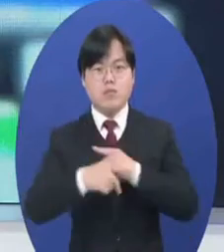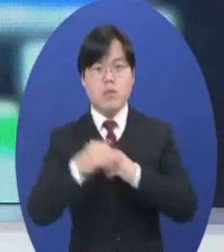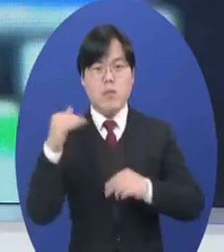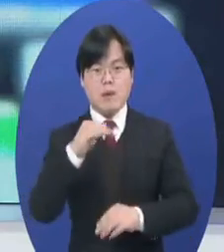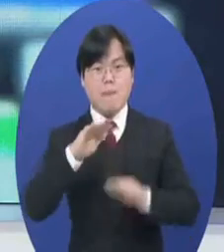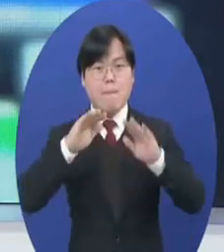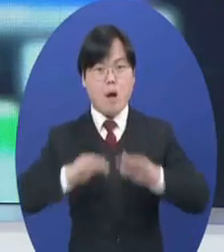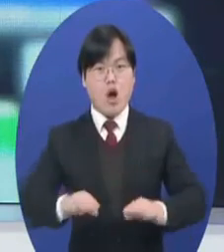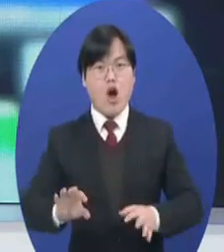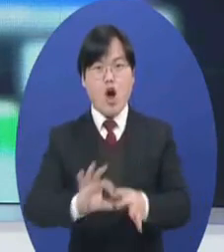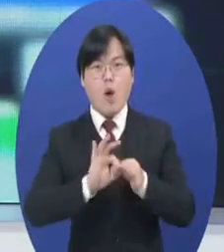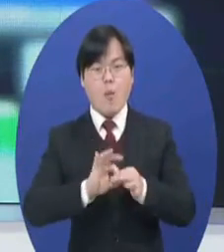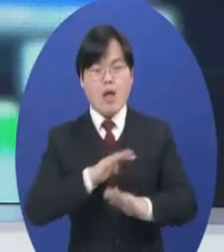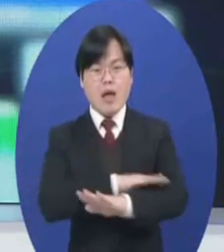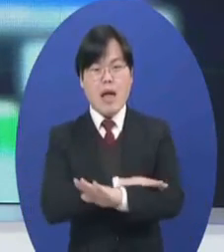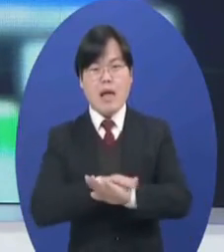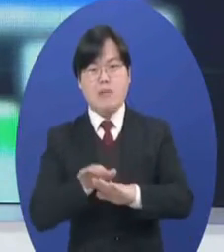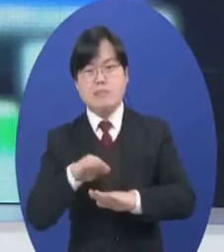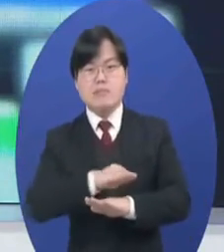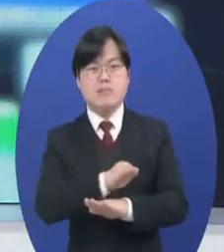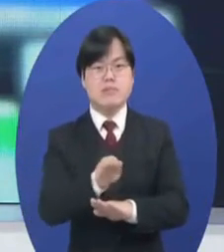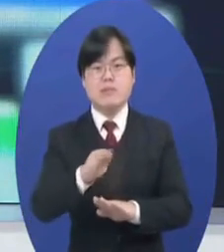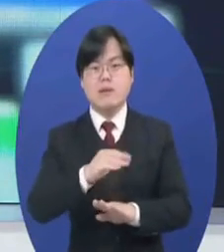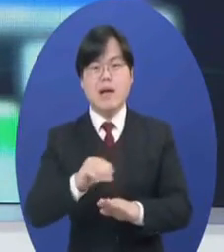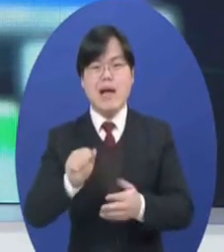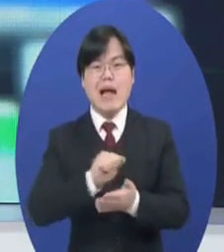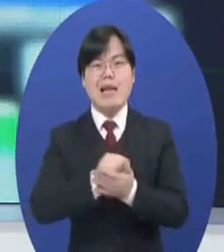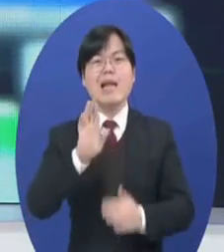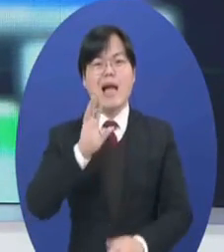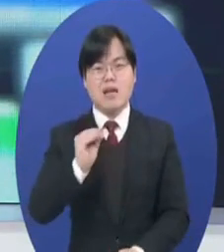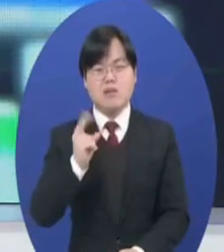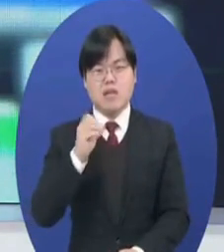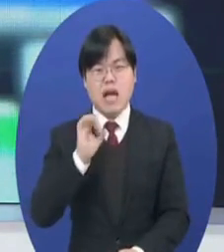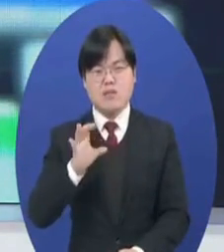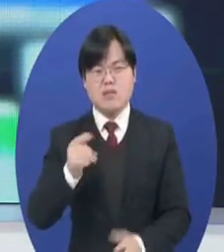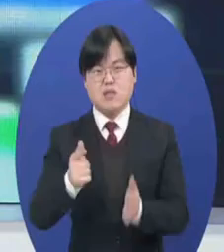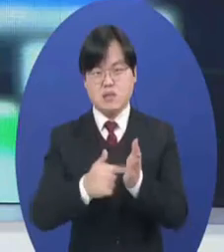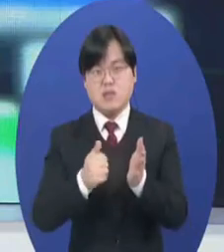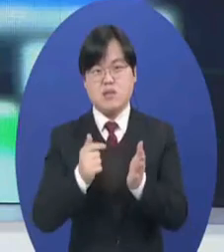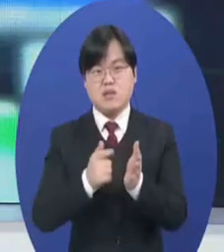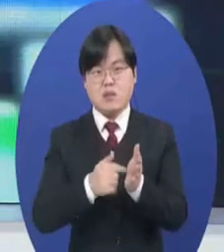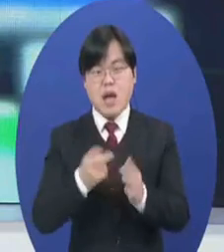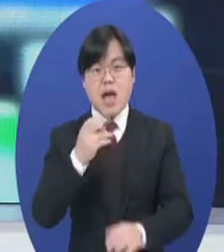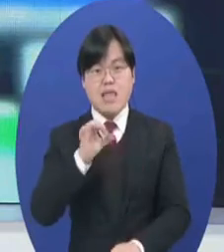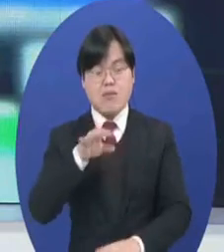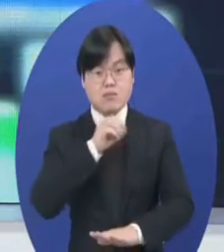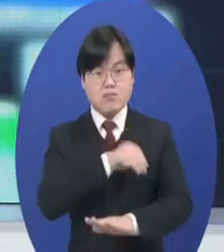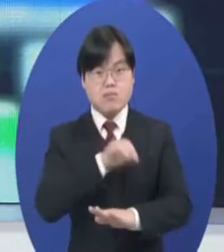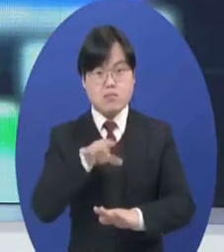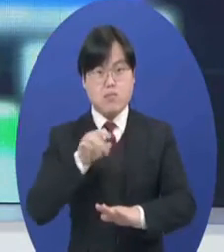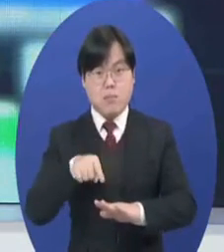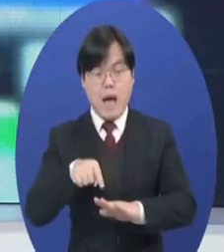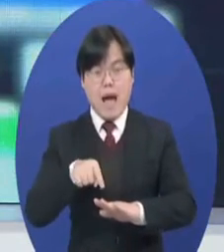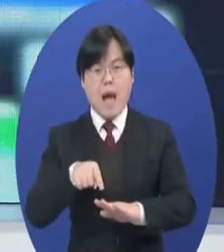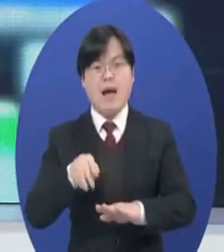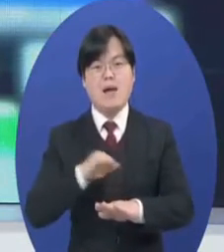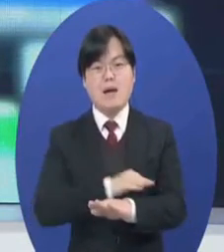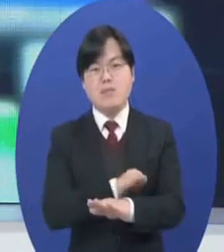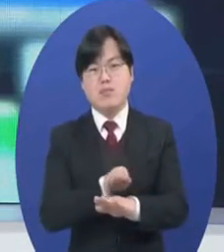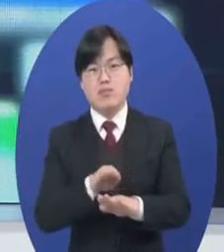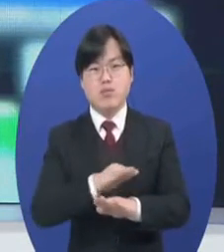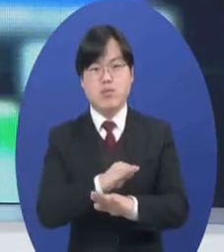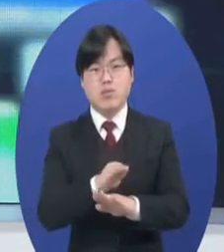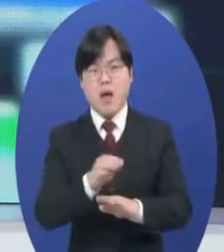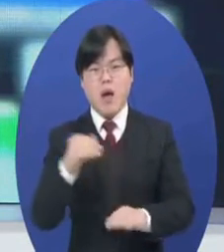энэ үед талтыргаа гулгааг арилгахын тулд хэмжээний давс болоод бодис шаарддаг байна. Зурчир нь зам дээр цацсан давсны уусмал зорчиж байгаа тэврийн хэрэгслийн